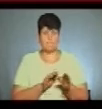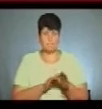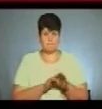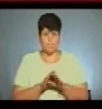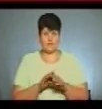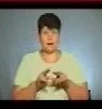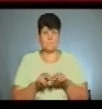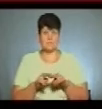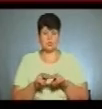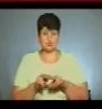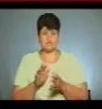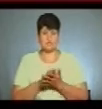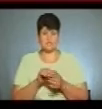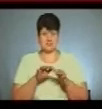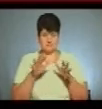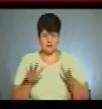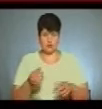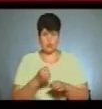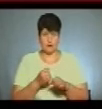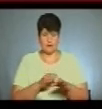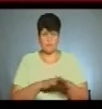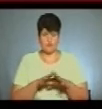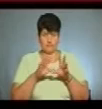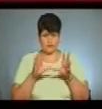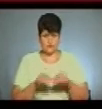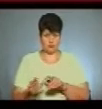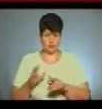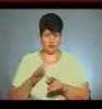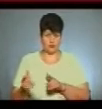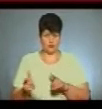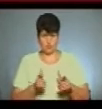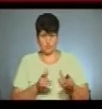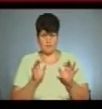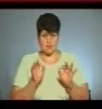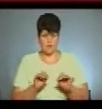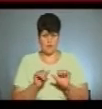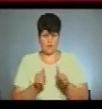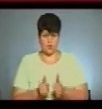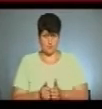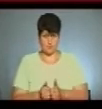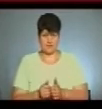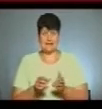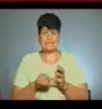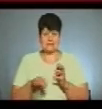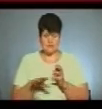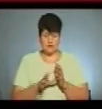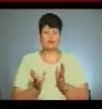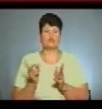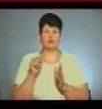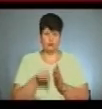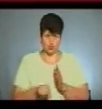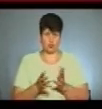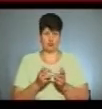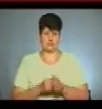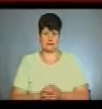вона паспортизована сміттєзвалище, але вже доробляємо повністю, щоб вже все було там документально правильно оформлено і земельними ділянками в тому числі.